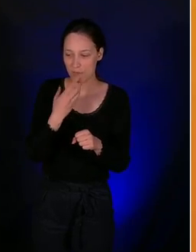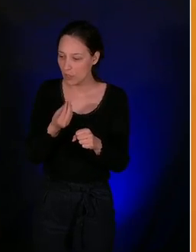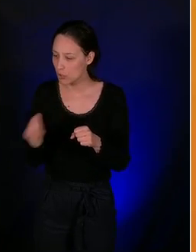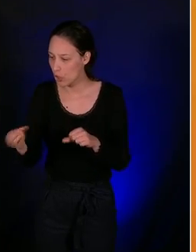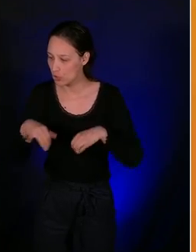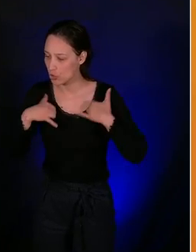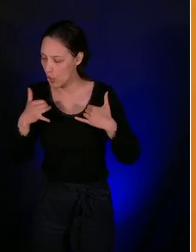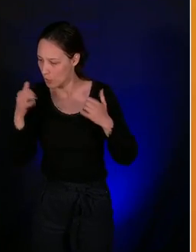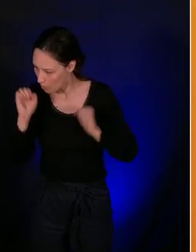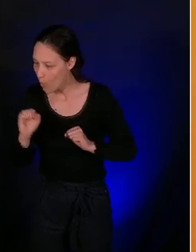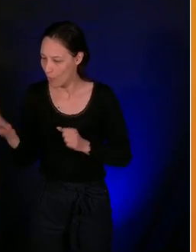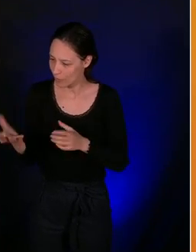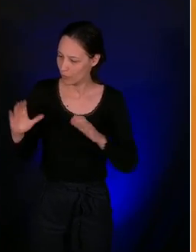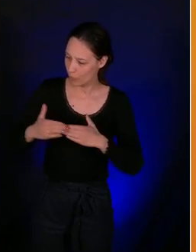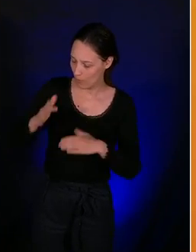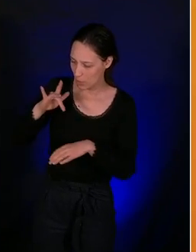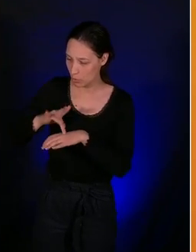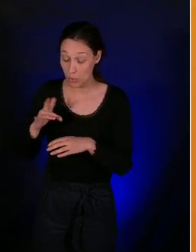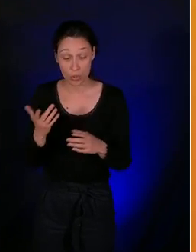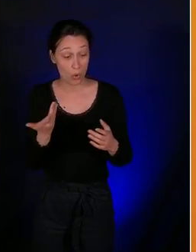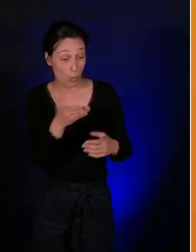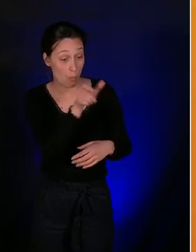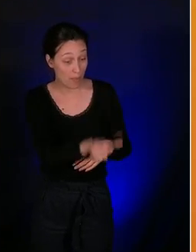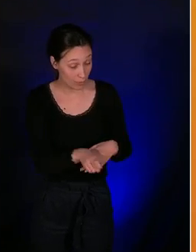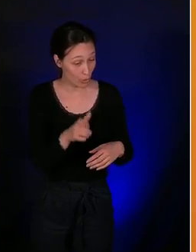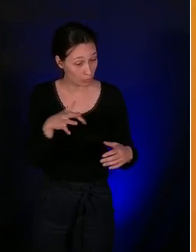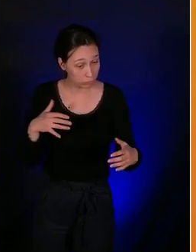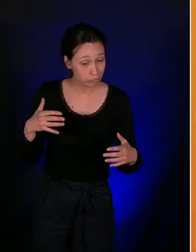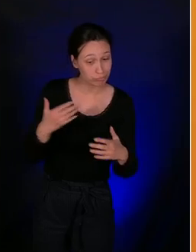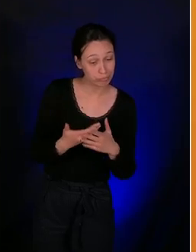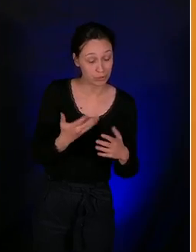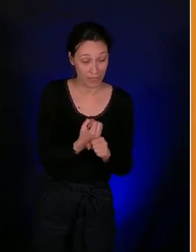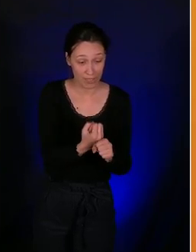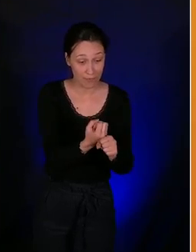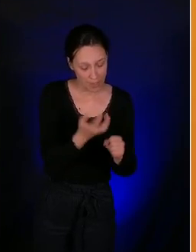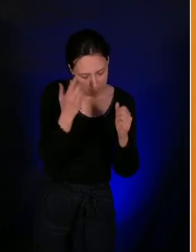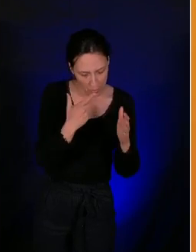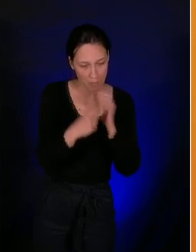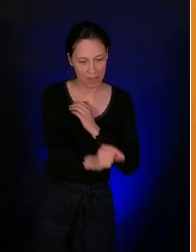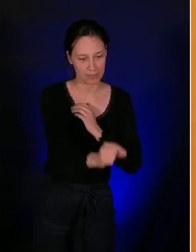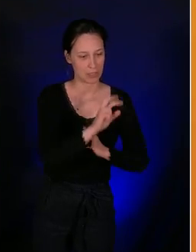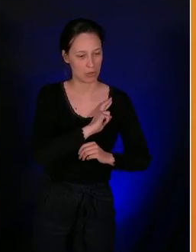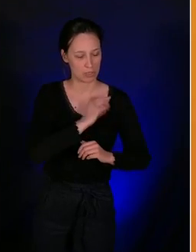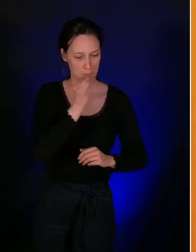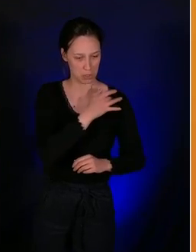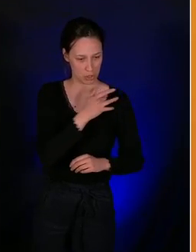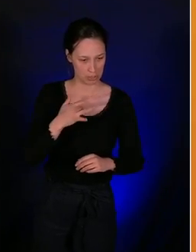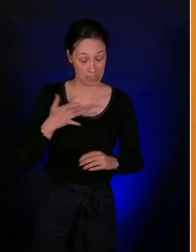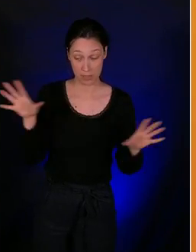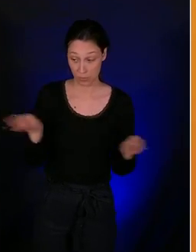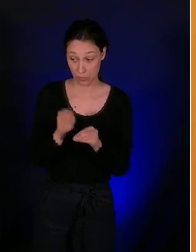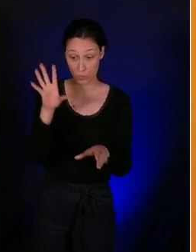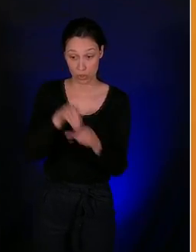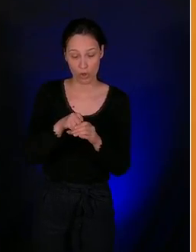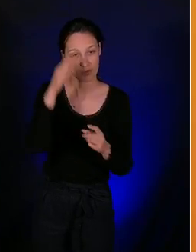se former, aux travailleurs de partir à la retraite en bonne santé. C'est ce qui est proposé dans la résolution du thème 1,